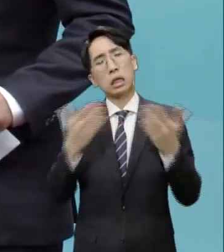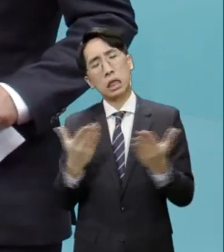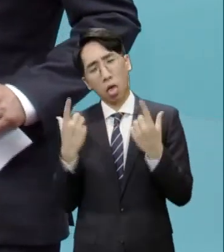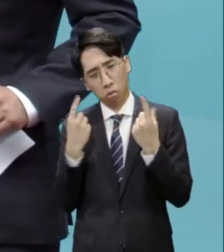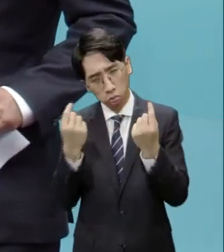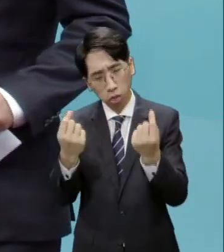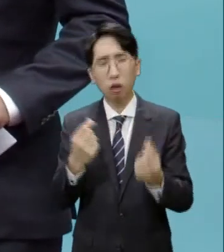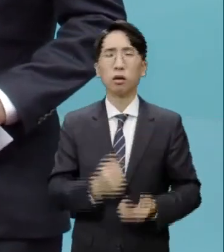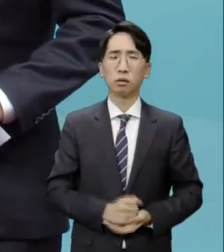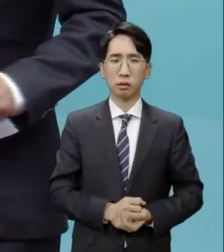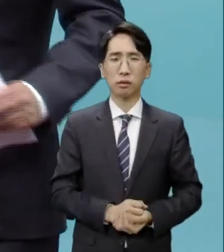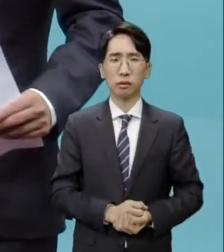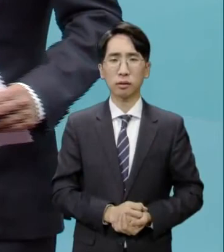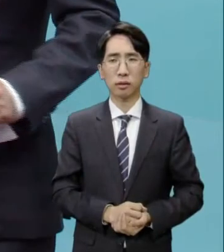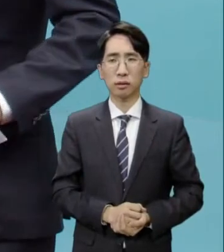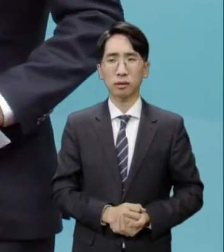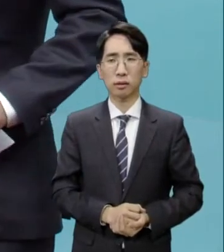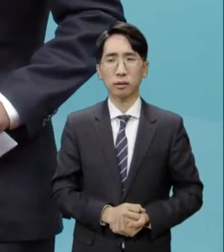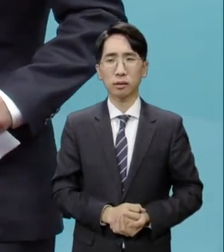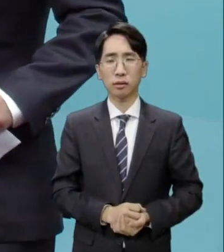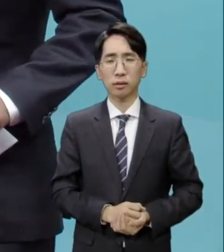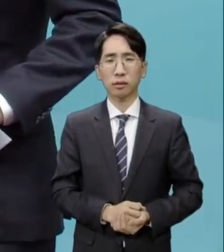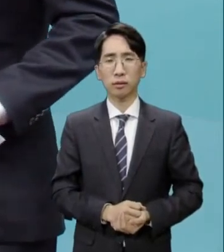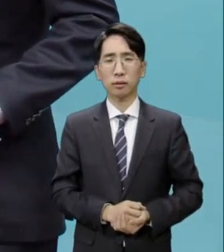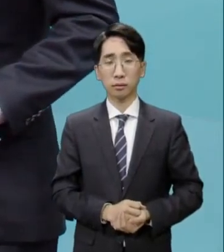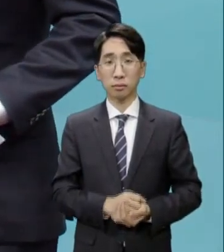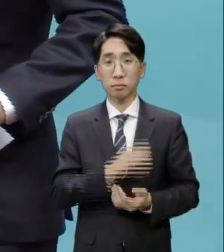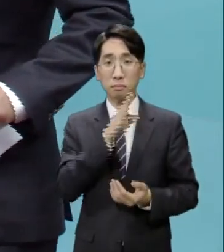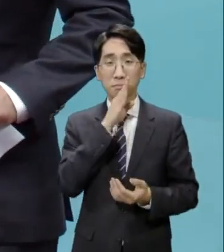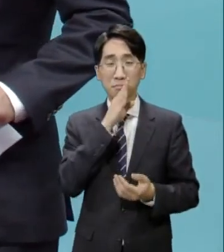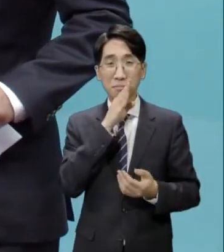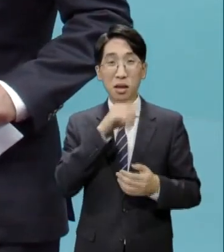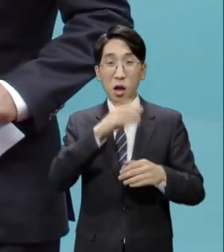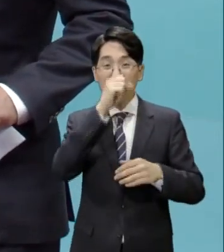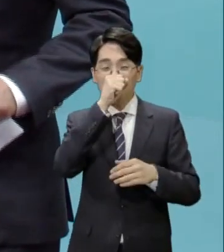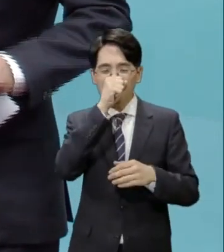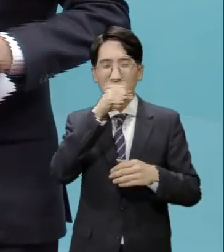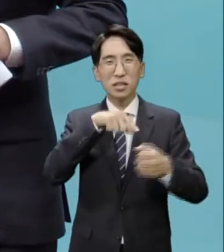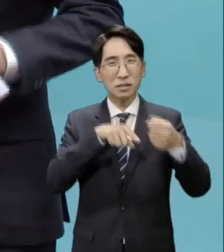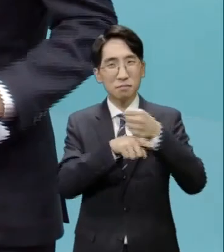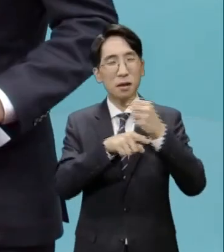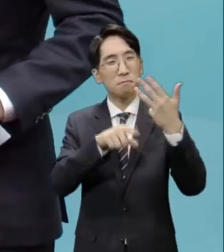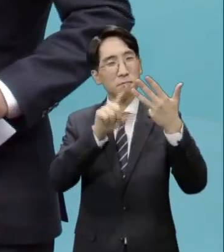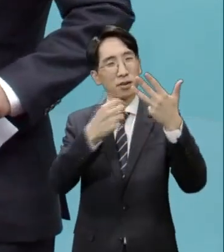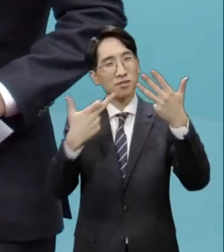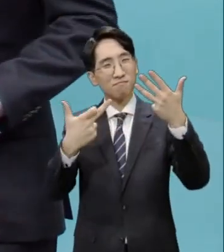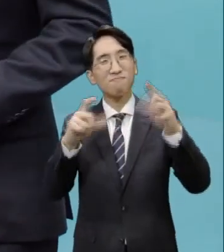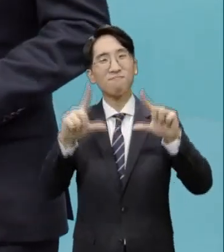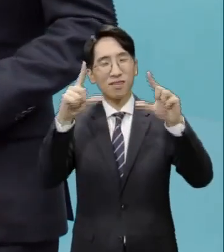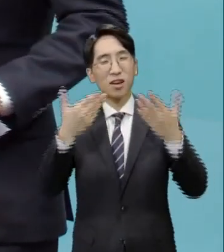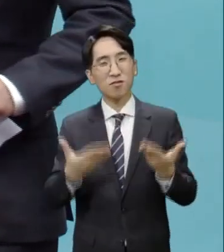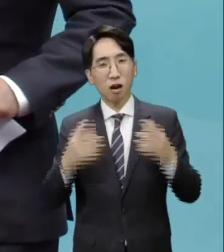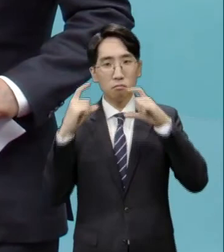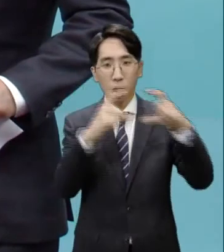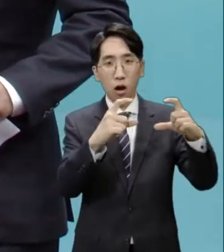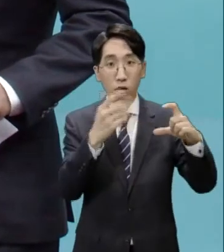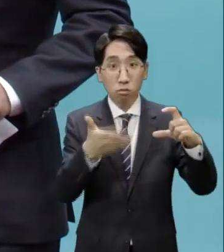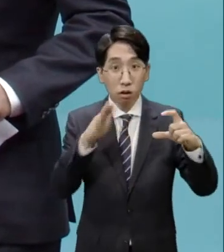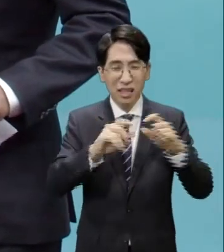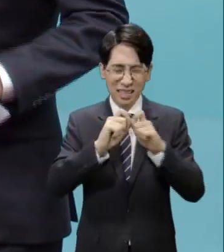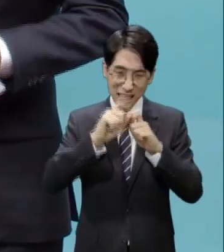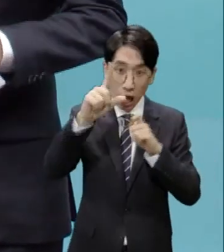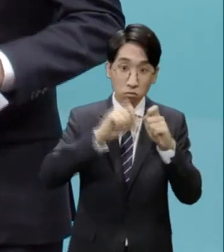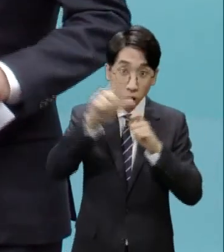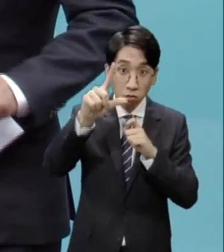지적을 했습니다 저희 우도 분명 좋은 의도에서 화를 17일을 임시 공휴일로 지정 했지만 우리 사회의 많은 분